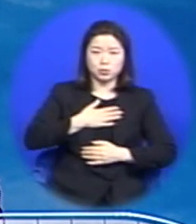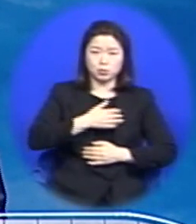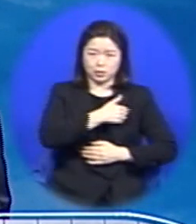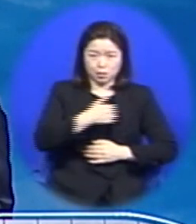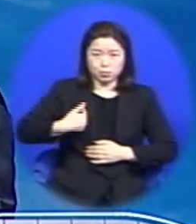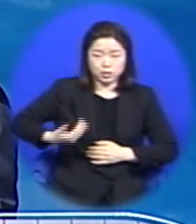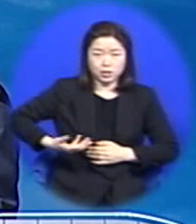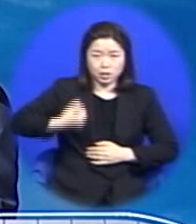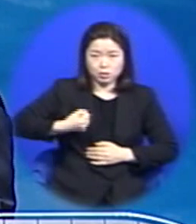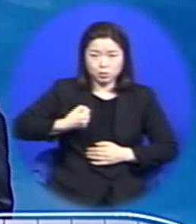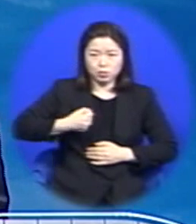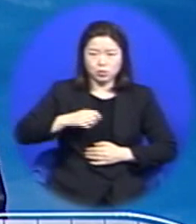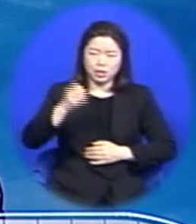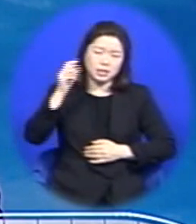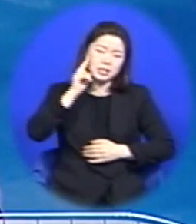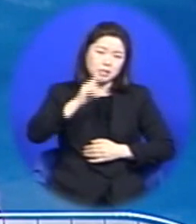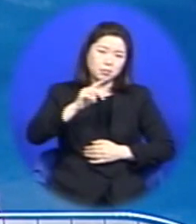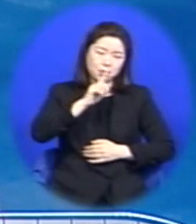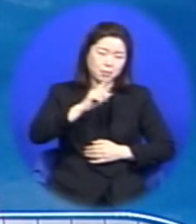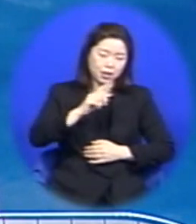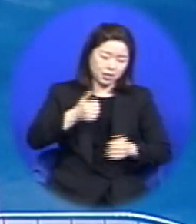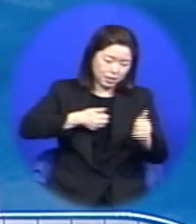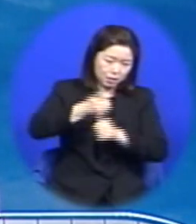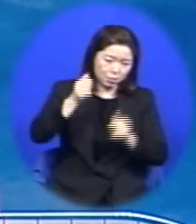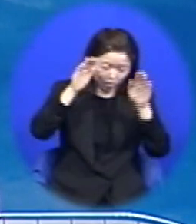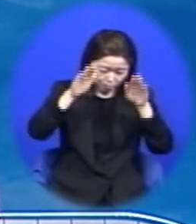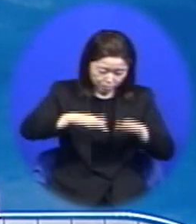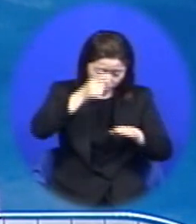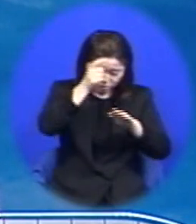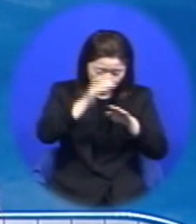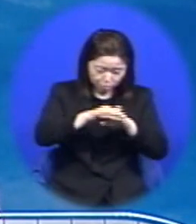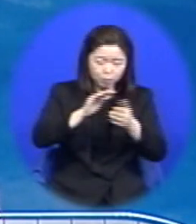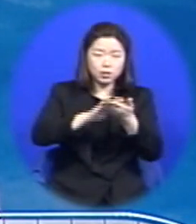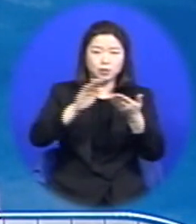소리를 이겨내며 엎드려 기도하렵니다.